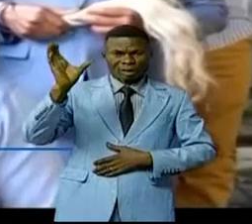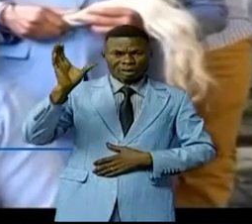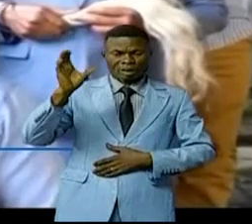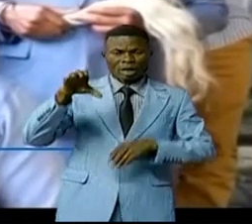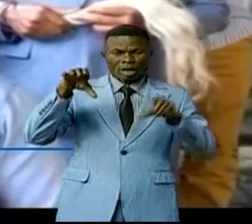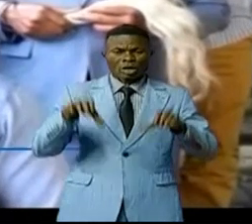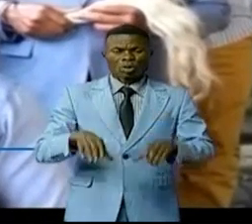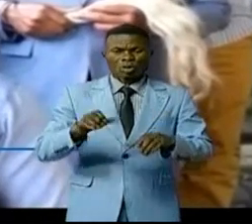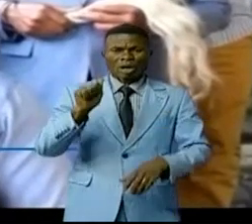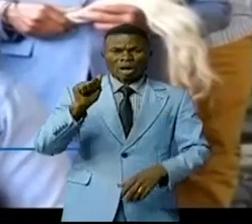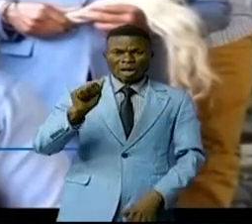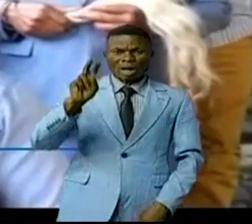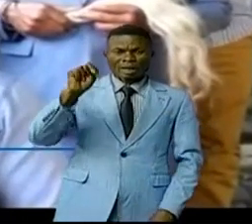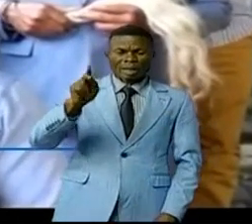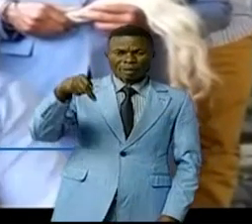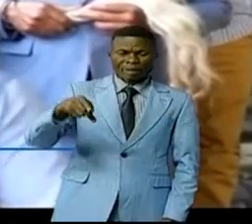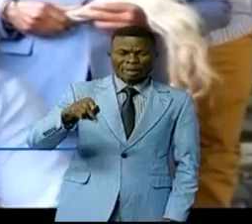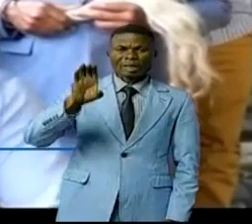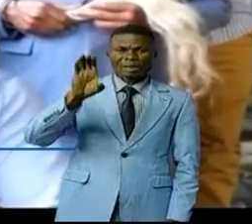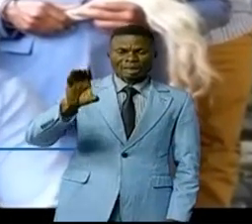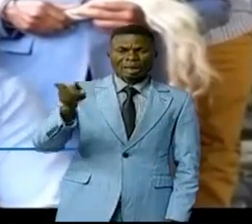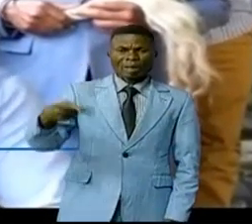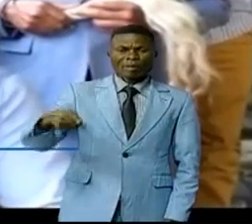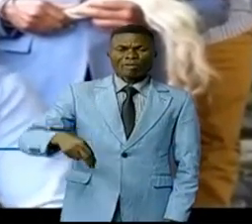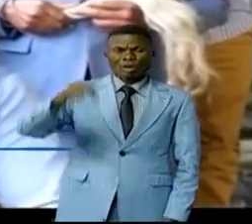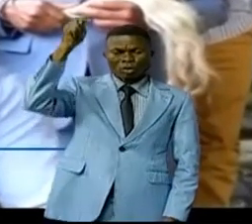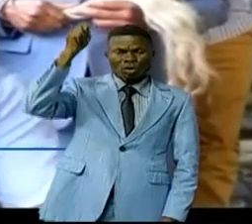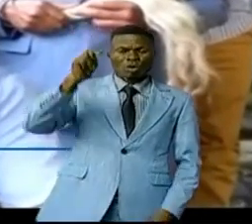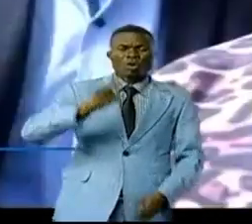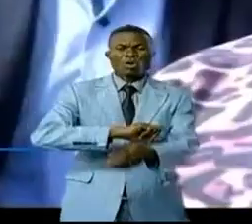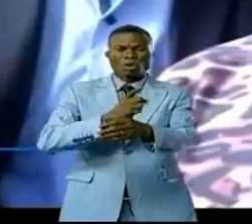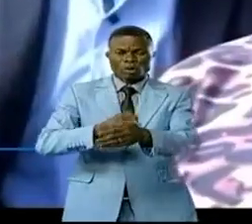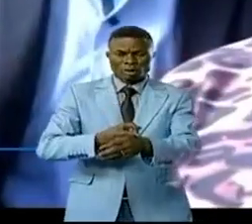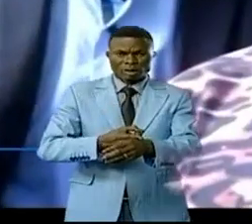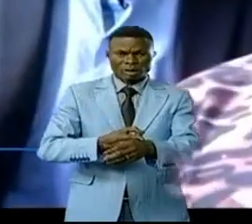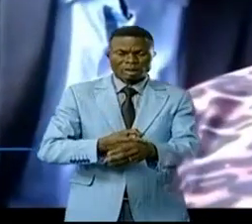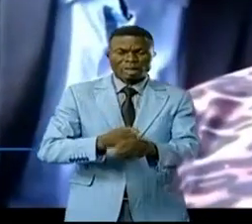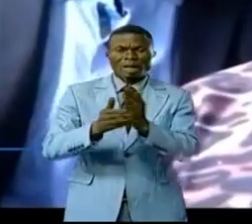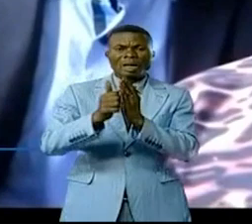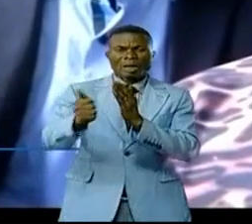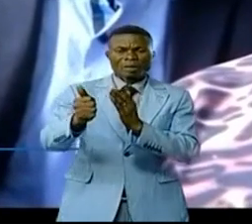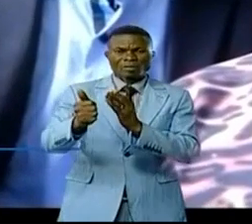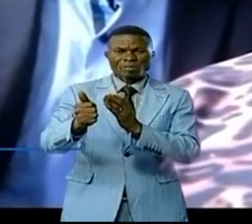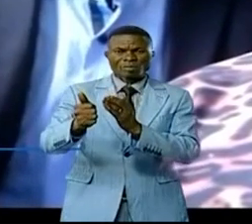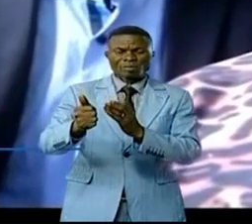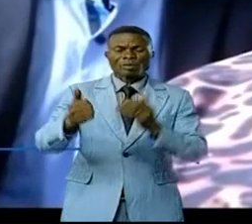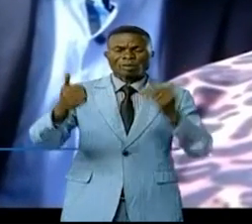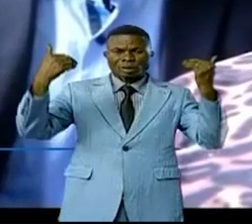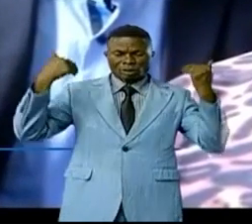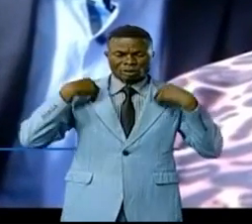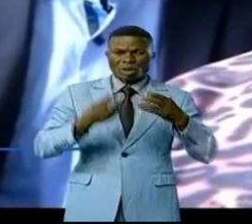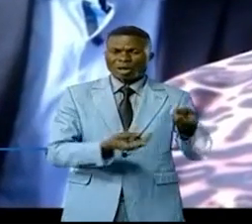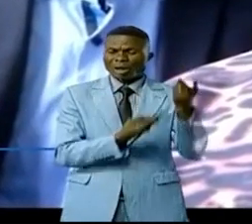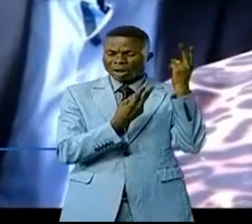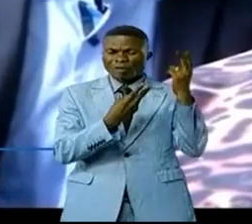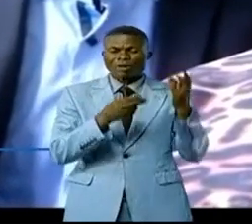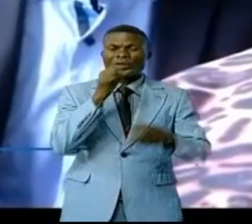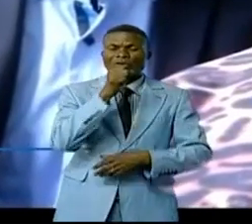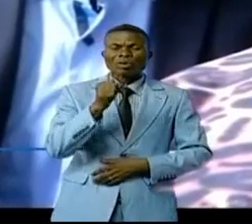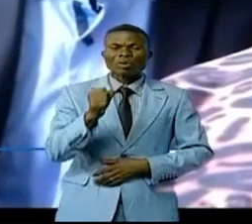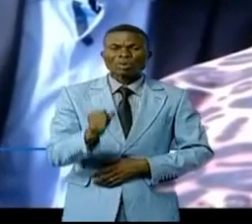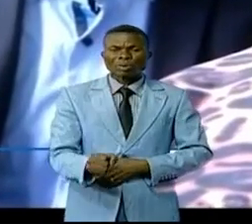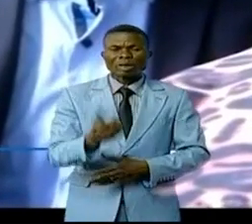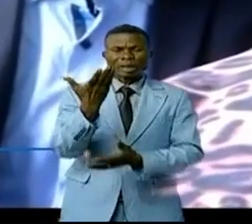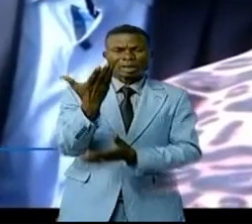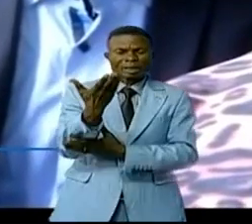Congo ANATC ainsi de la province du Nord Kivu, en sa qualité de gardienne des terres et des valeurs ancestrales,